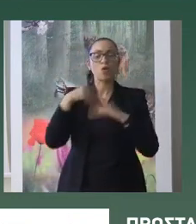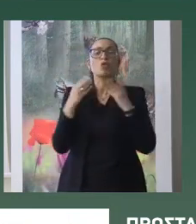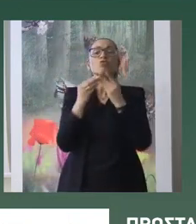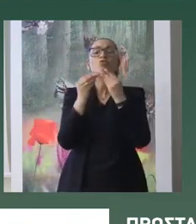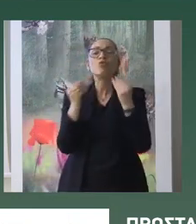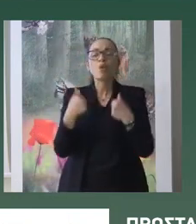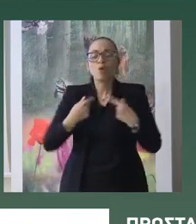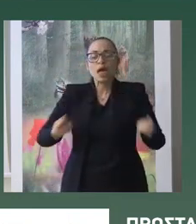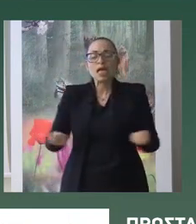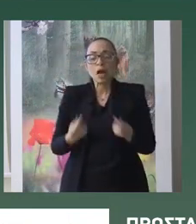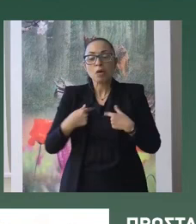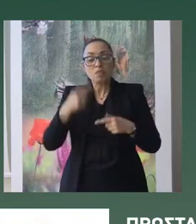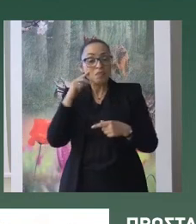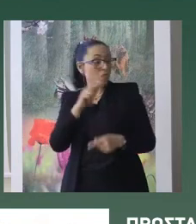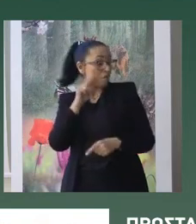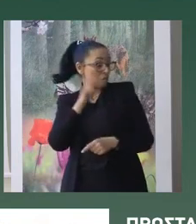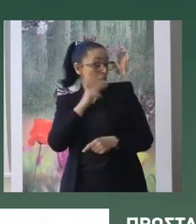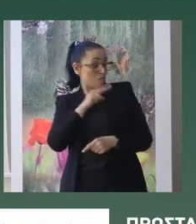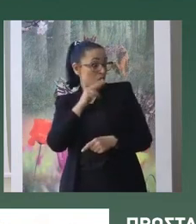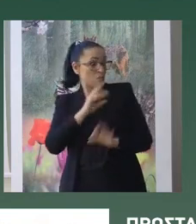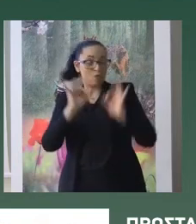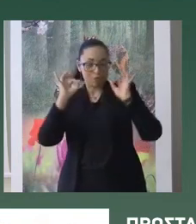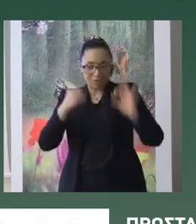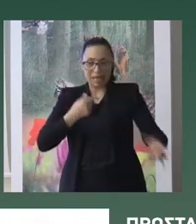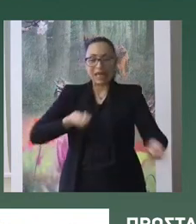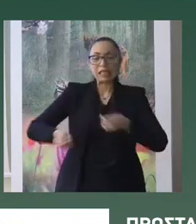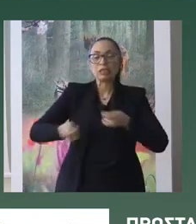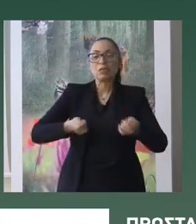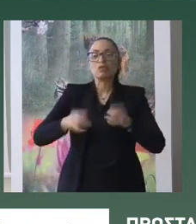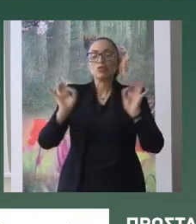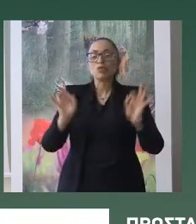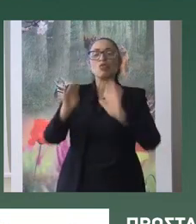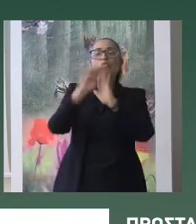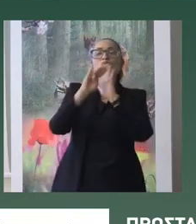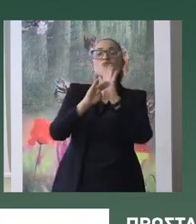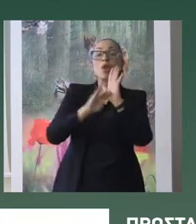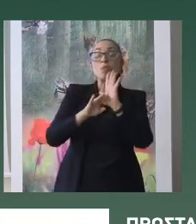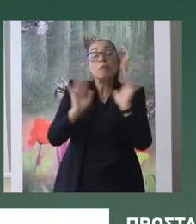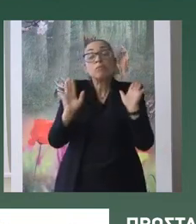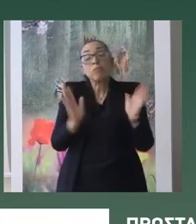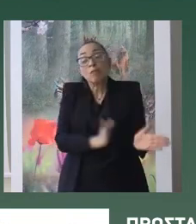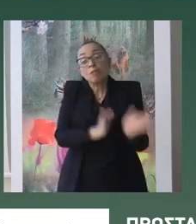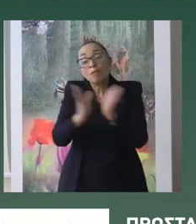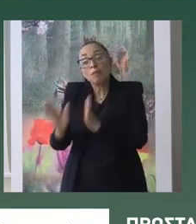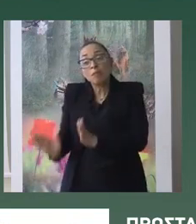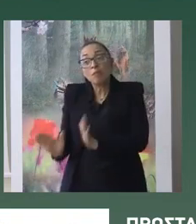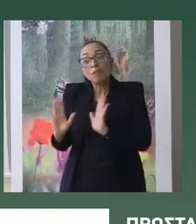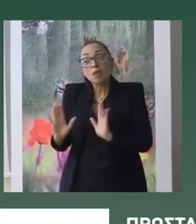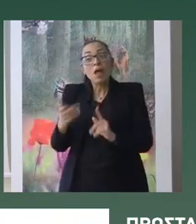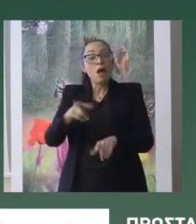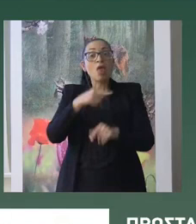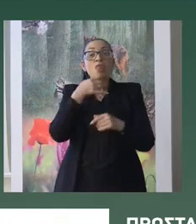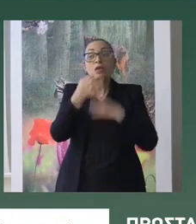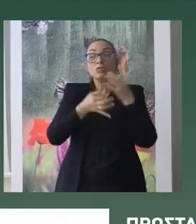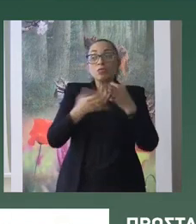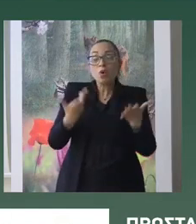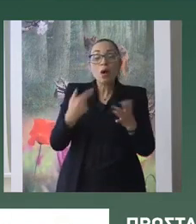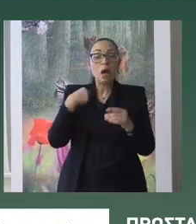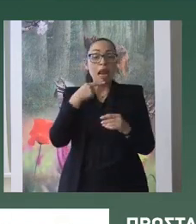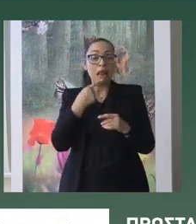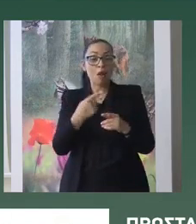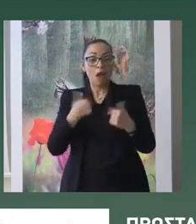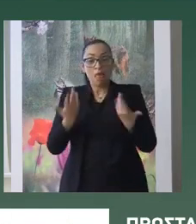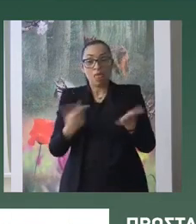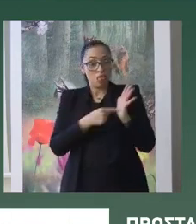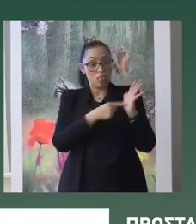τρόπος που κάνουμε αυτή την επανήθευση για να χρησιμοποιήσουμε ένα κλιματικό μοντέλο. Ή διαφορετικά, θα ήταν πάρα πολύ επιπόλαιο να σας πείσω λέγοντας